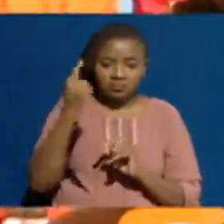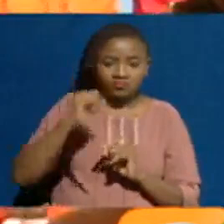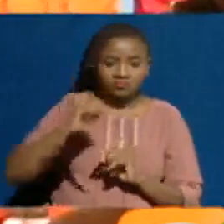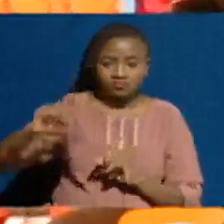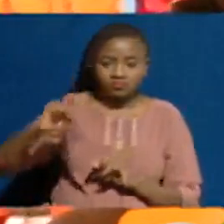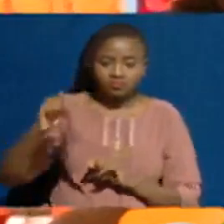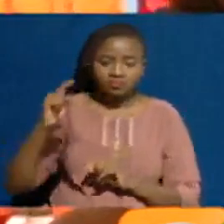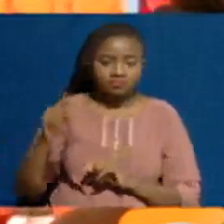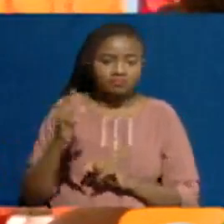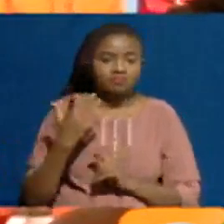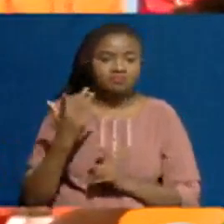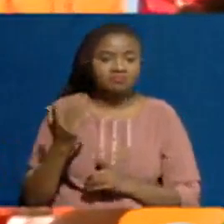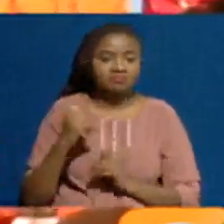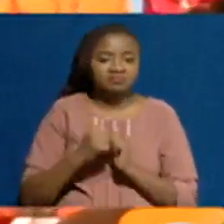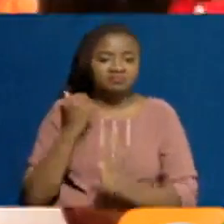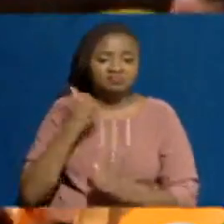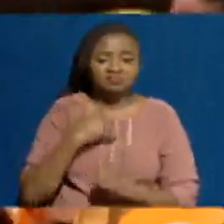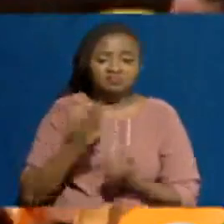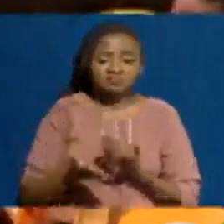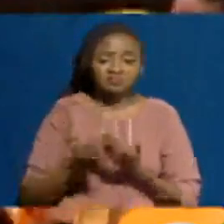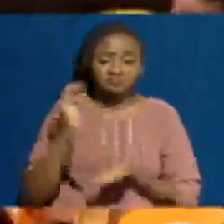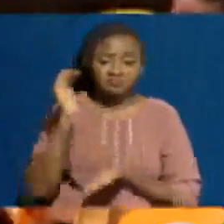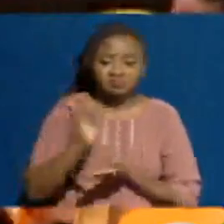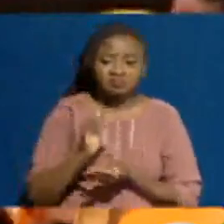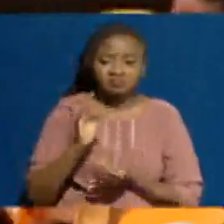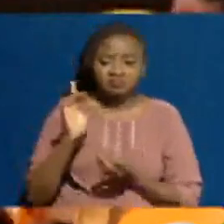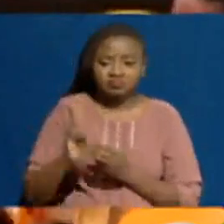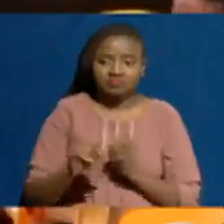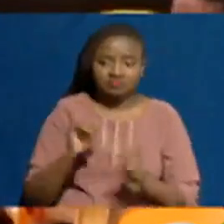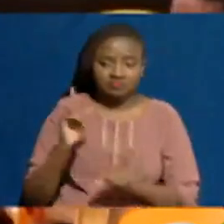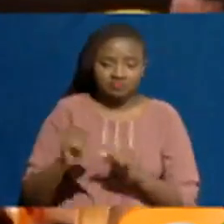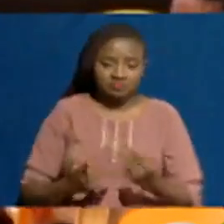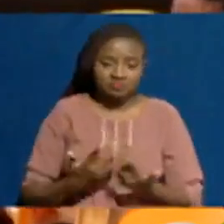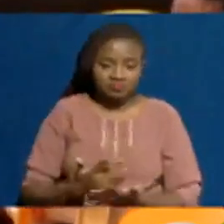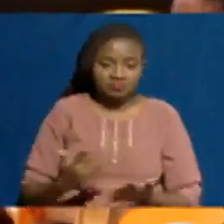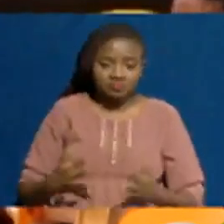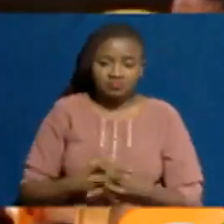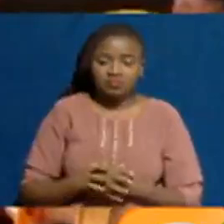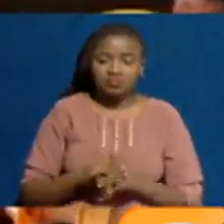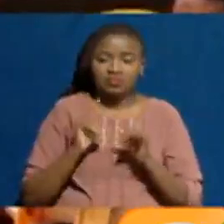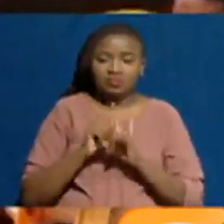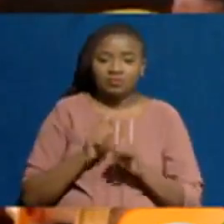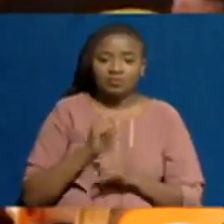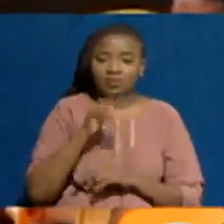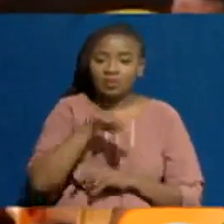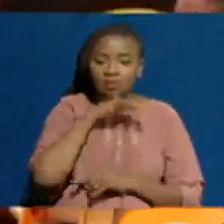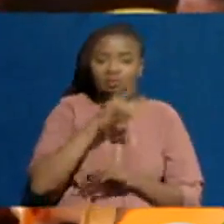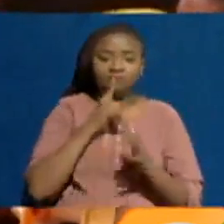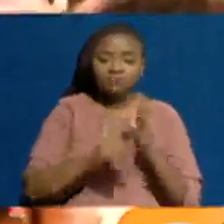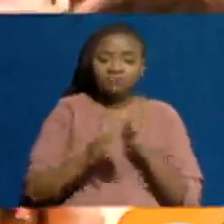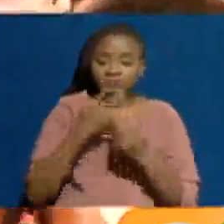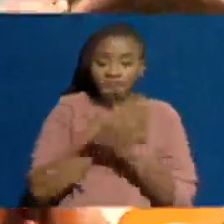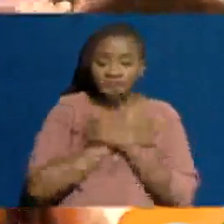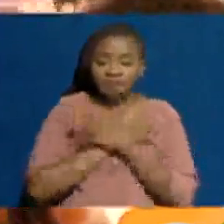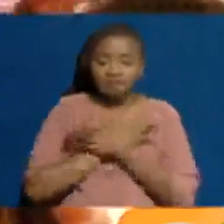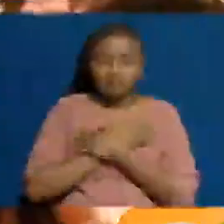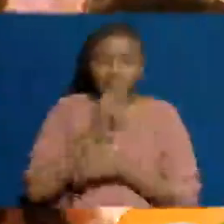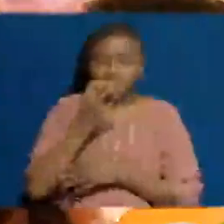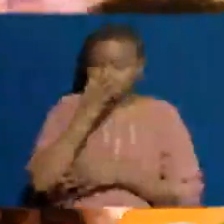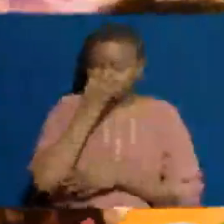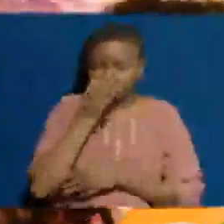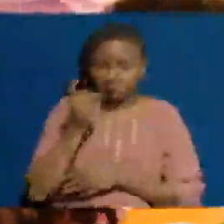heed calls to lower the cost of living. Odinga also accused a section of leaders allied to the Ruto administration of making money at the